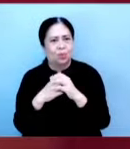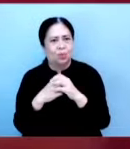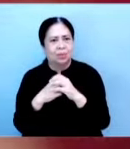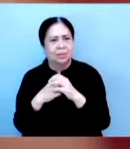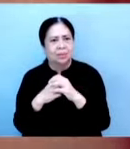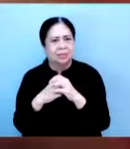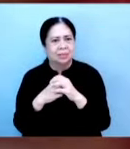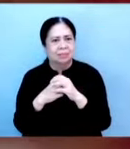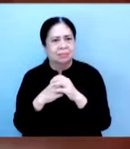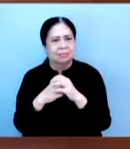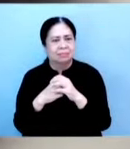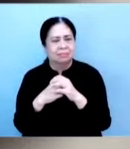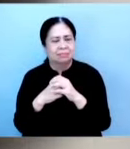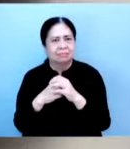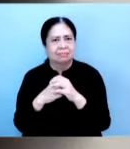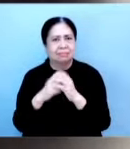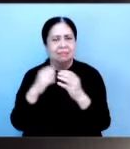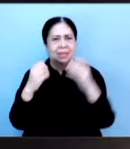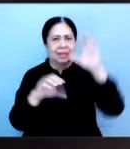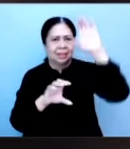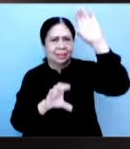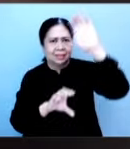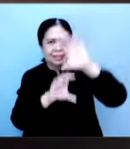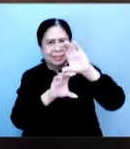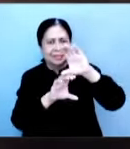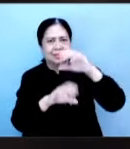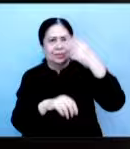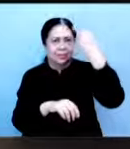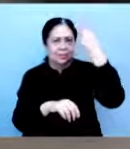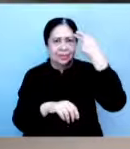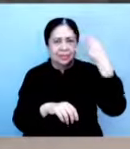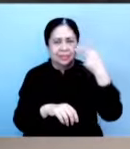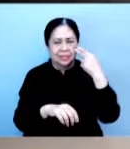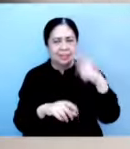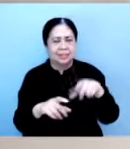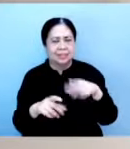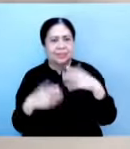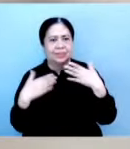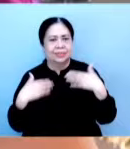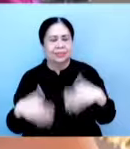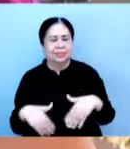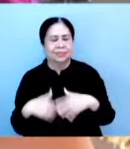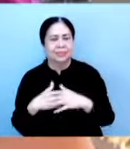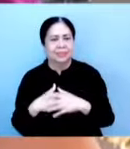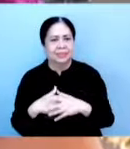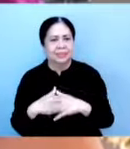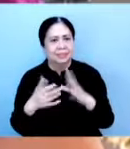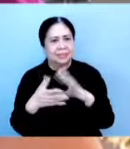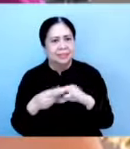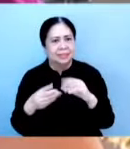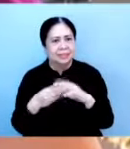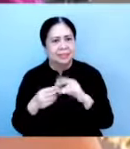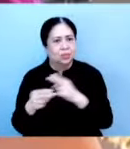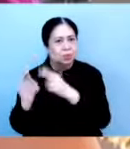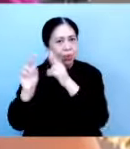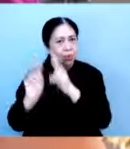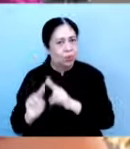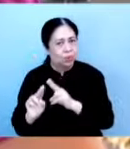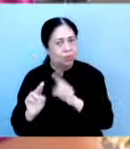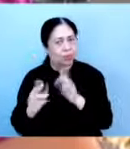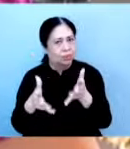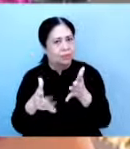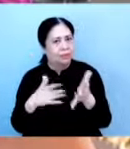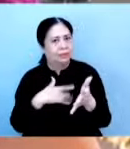sobrang prigo siyang pagdikitin ang nagustuhan ko lang dito sa kwento mo din Mommy Ara is that ino-on mo yung nararamdaman ni